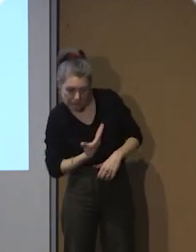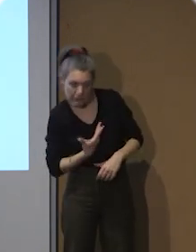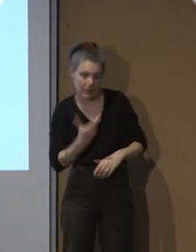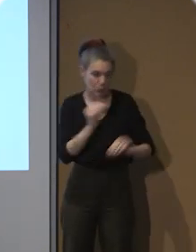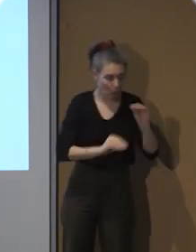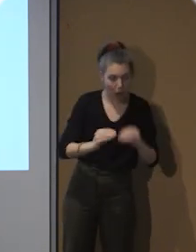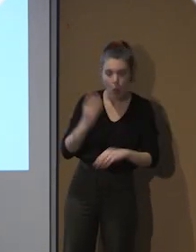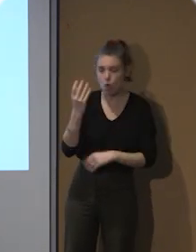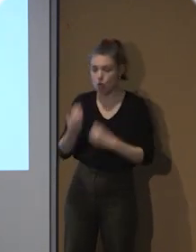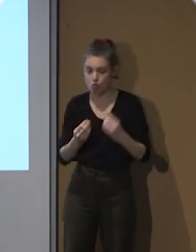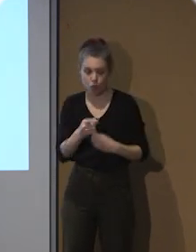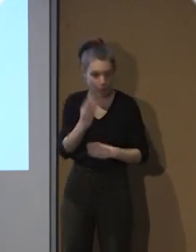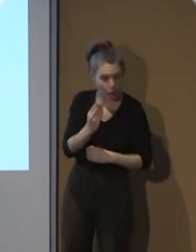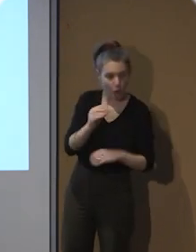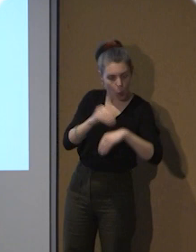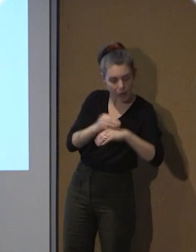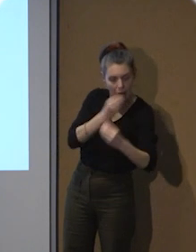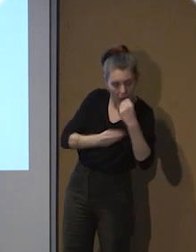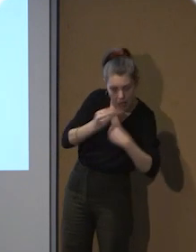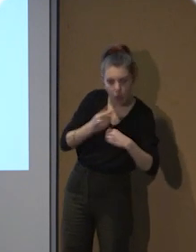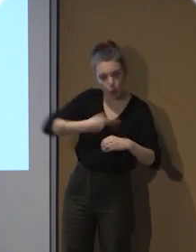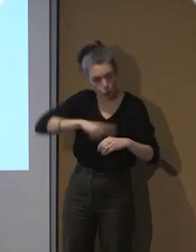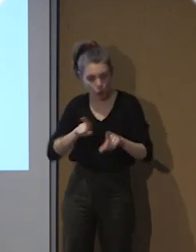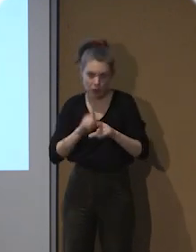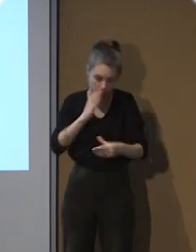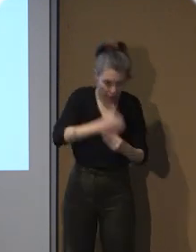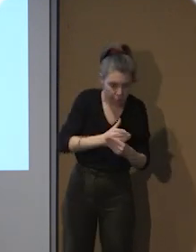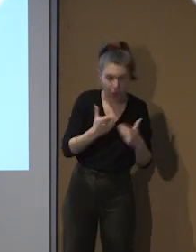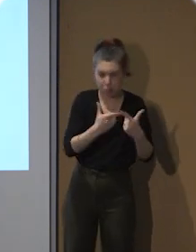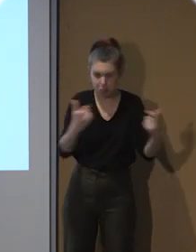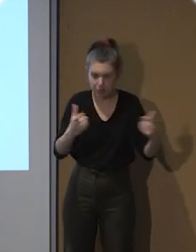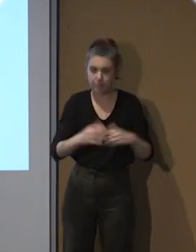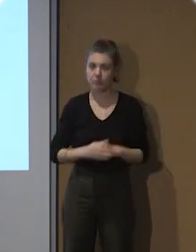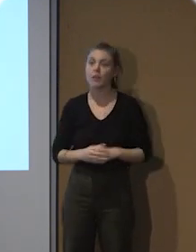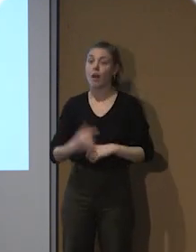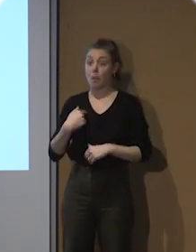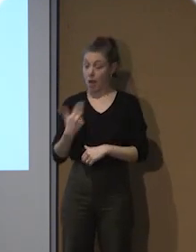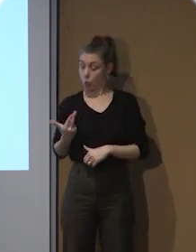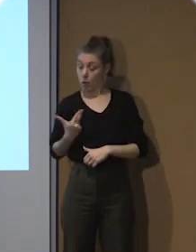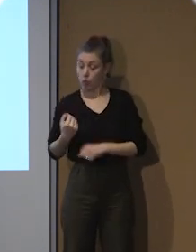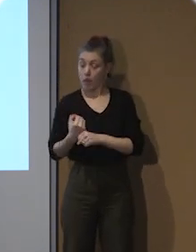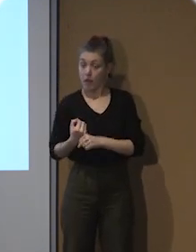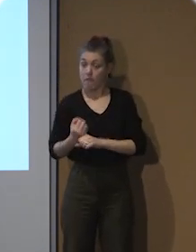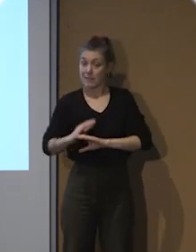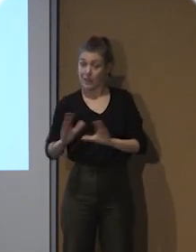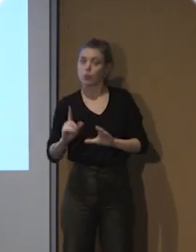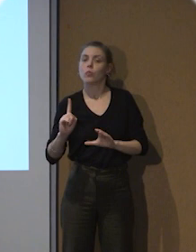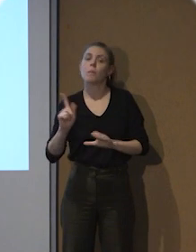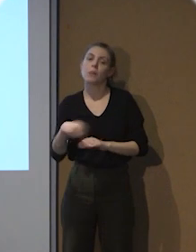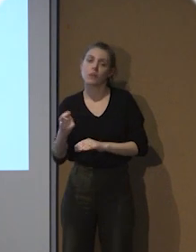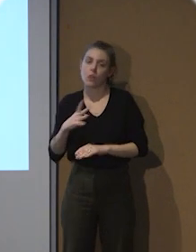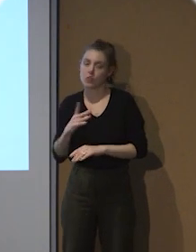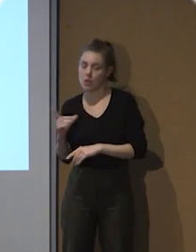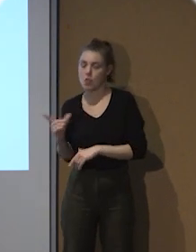micronutrition et d'ostéopathie médicale. Et nous sommes entourés d'un comité de pilotage. Donc ça veut dire quoi? Ça veut dire que nous avons un